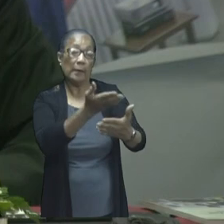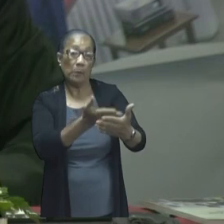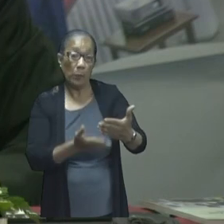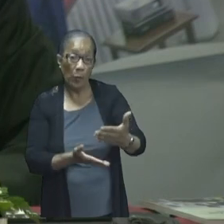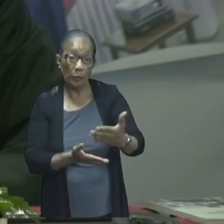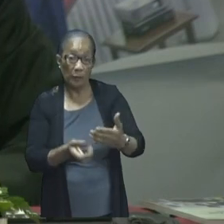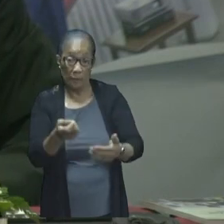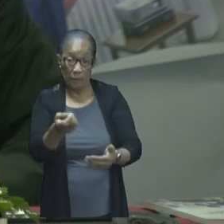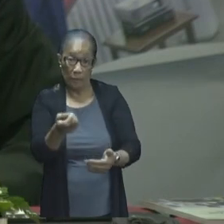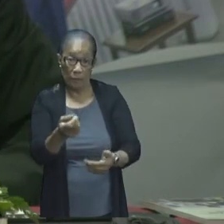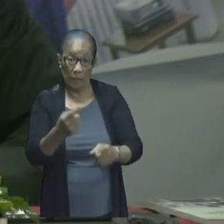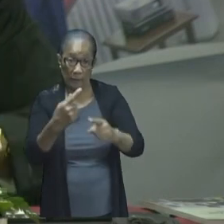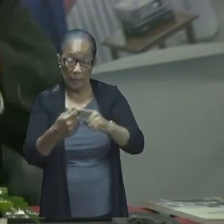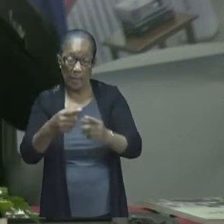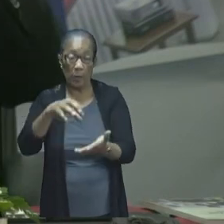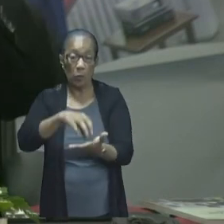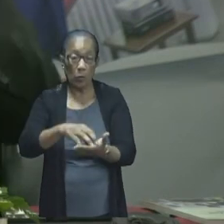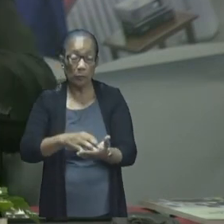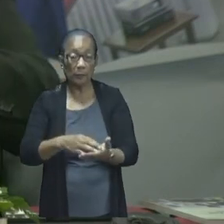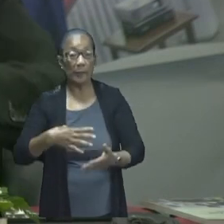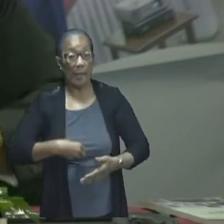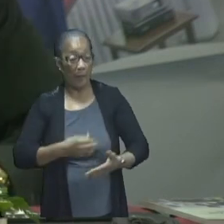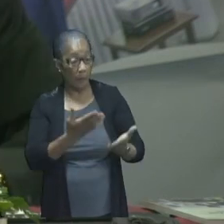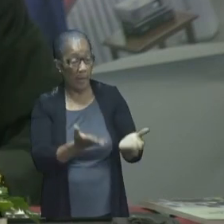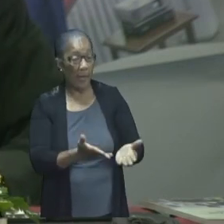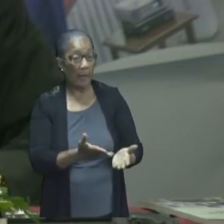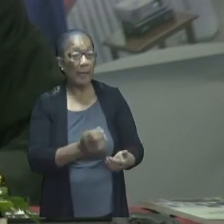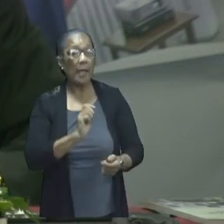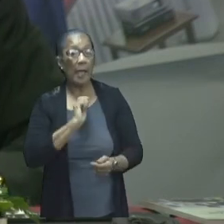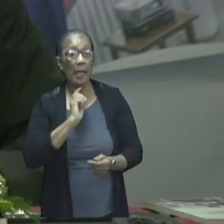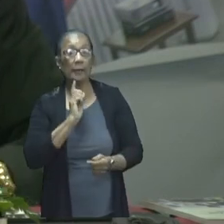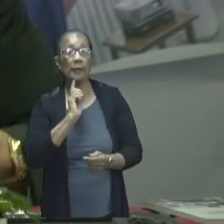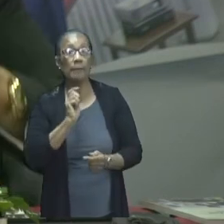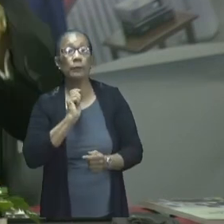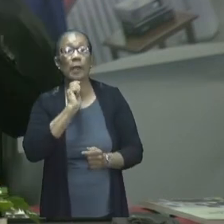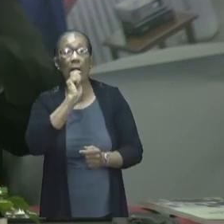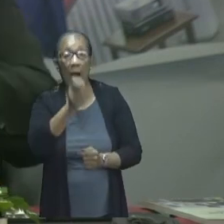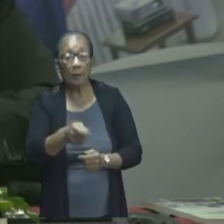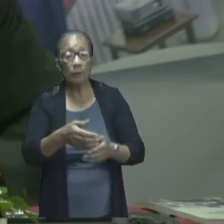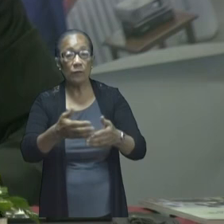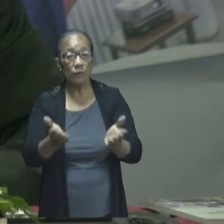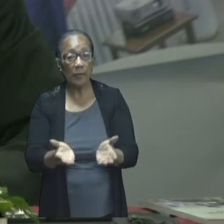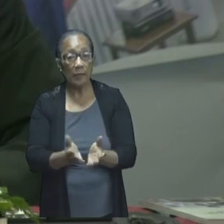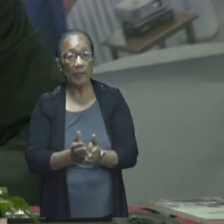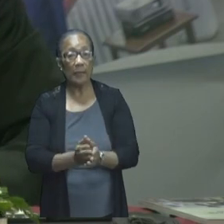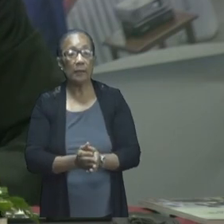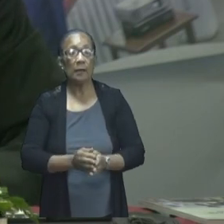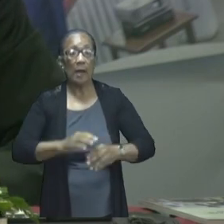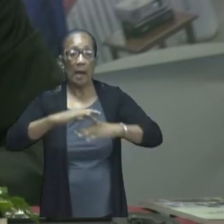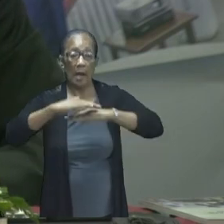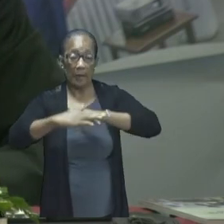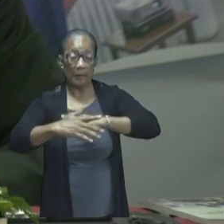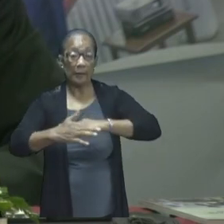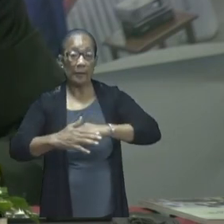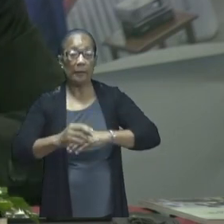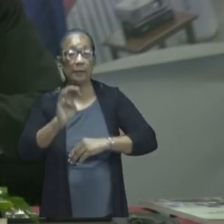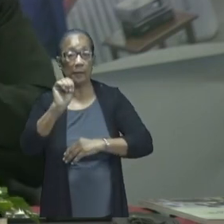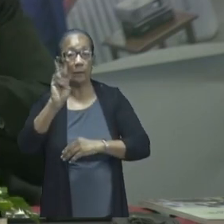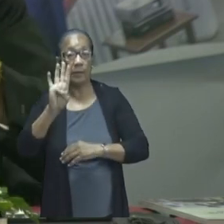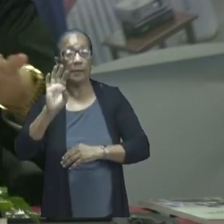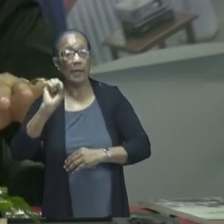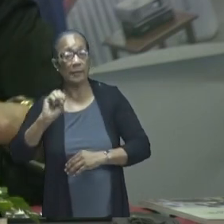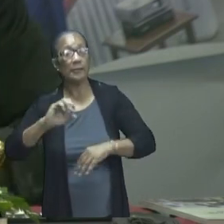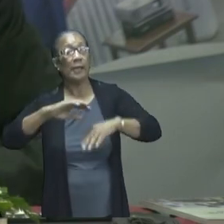al binnen en aan de hand van de aanbevelingen van de aparte zullen wij die reorganisatie van eps ter hand nemen zodat alle